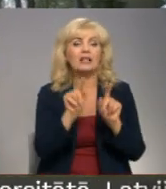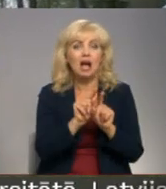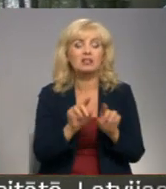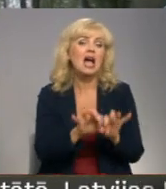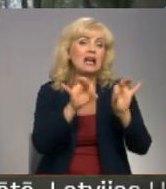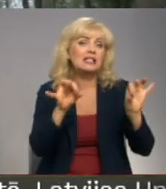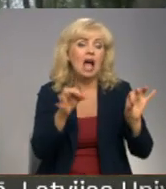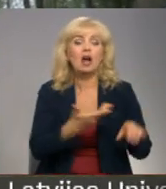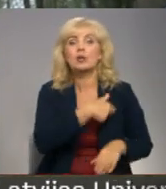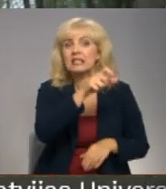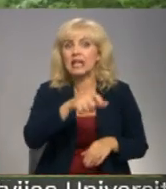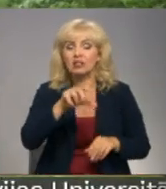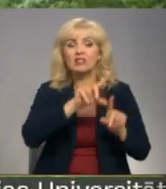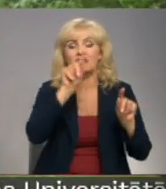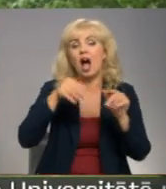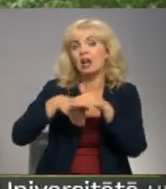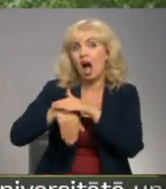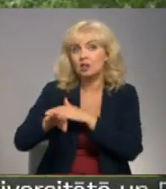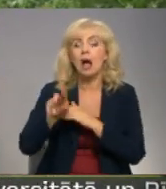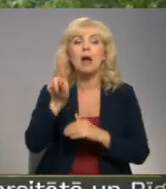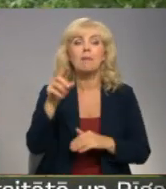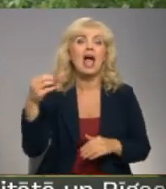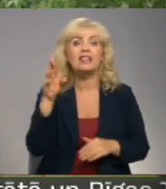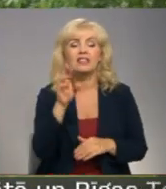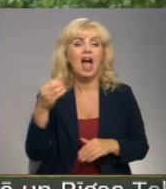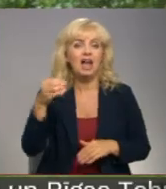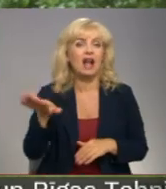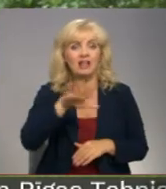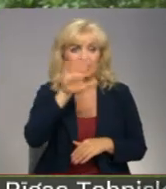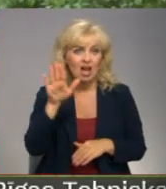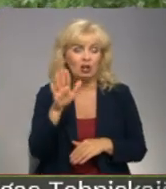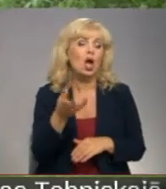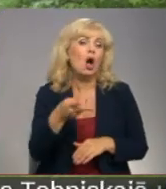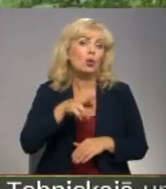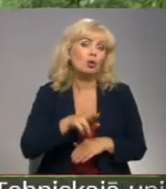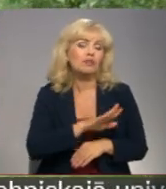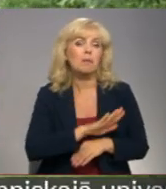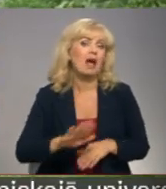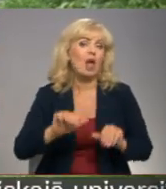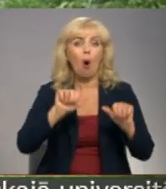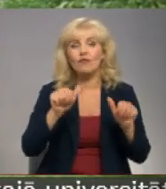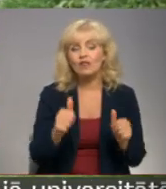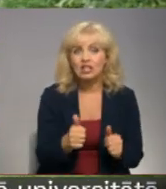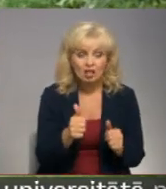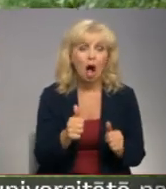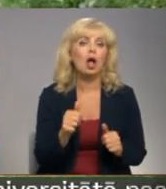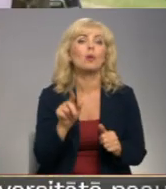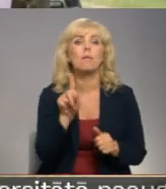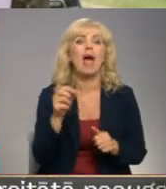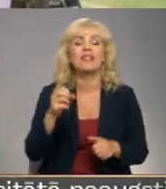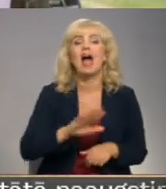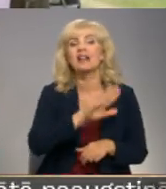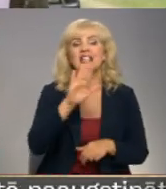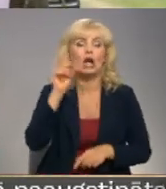arī iedzīvotāju aizbraukšana, un tā pēterdienas svinības kļuva par neoficiālu kurmēniešu salidojumu.